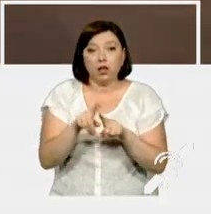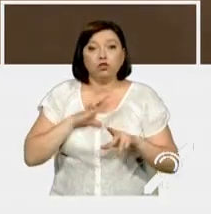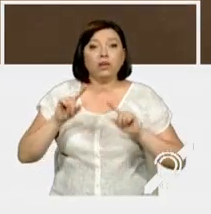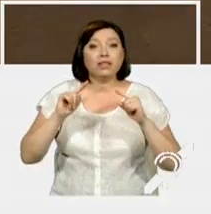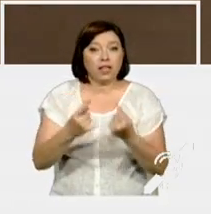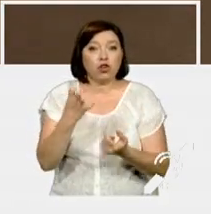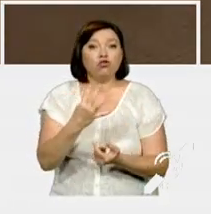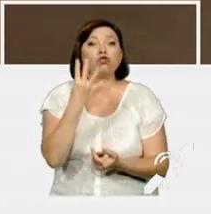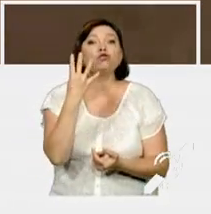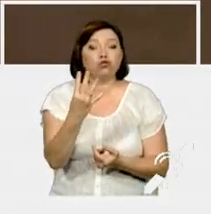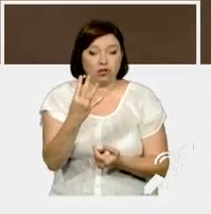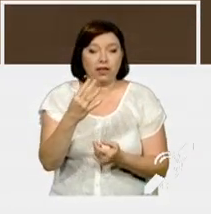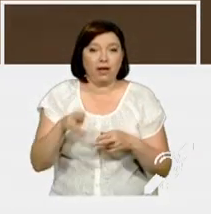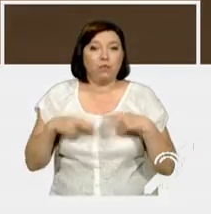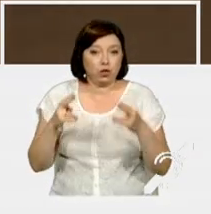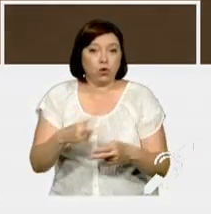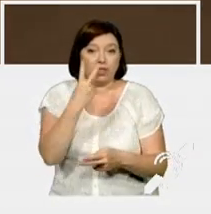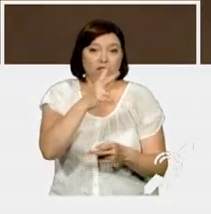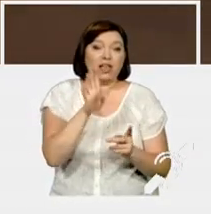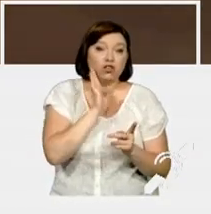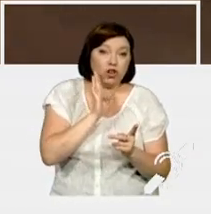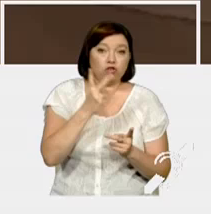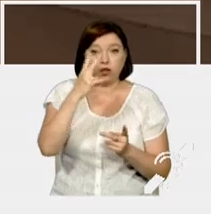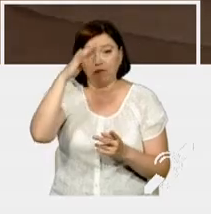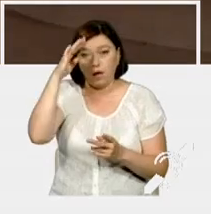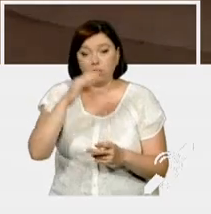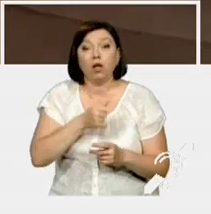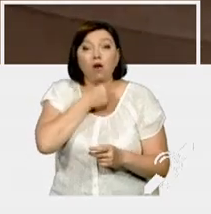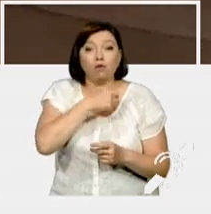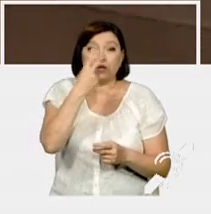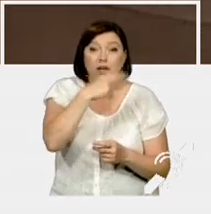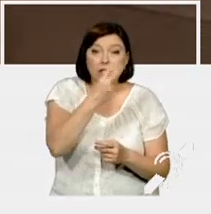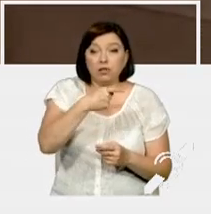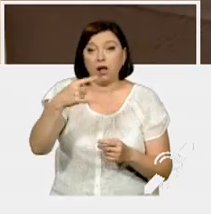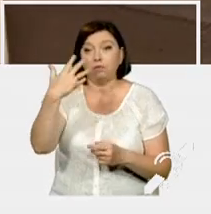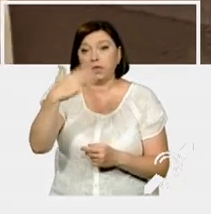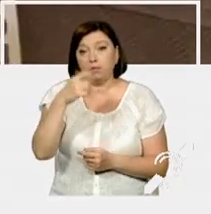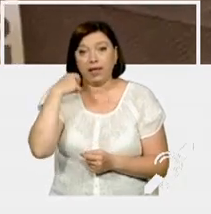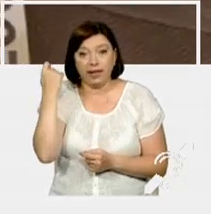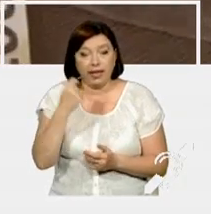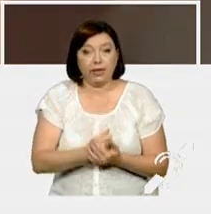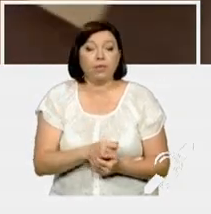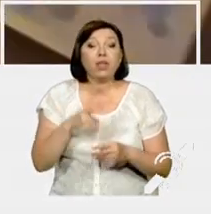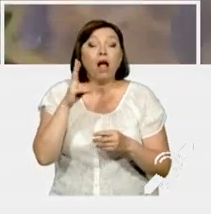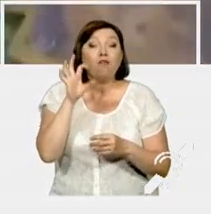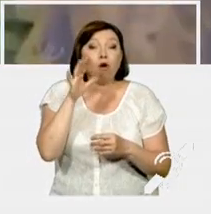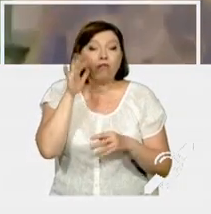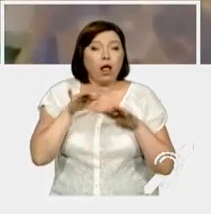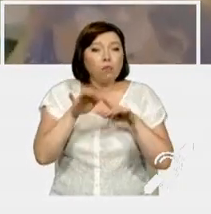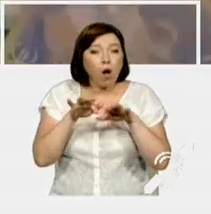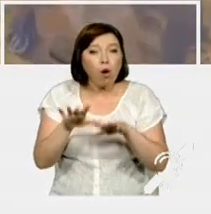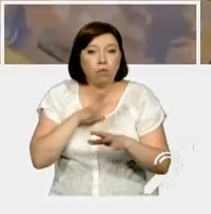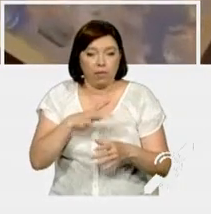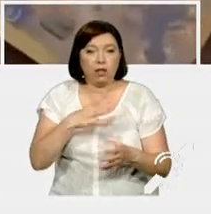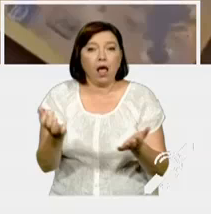patru complici două femei și doi bărbați cu vârste cuprinse între 22 și 55 de ani la percheziții s au găsit